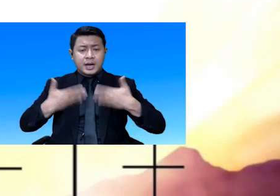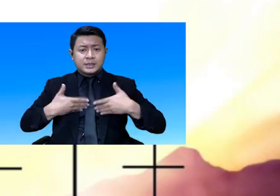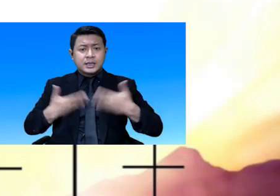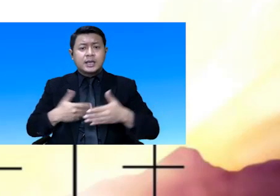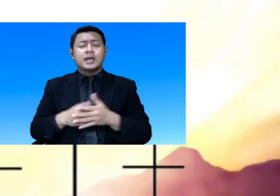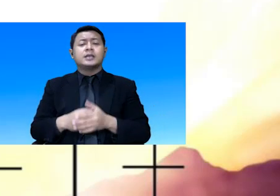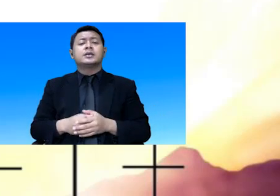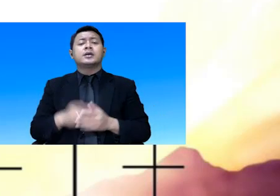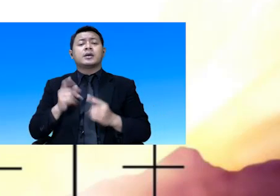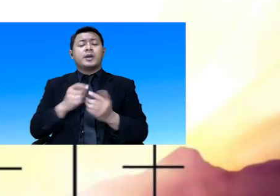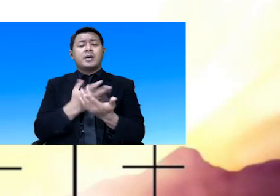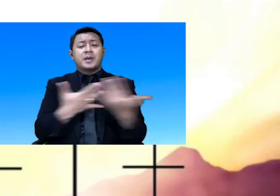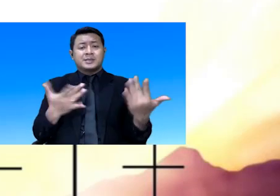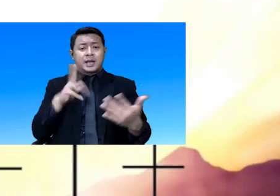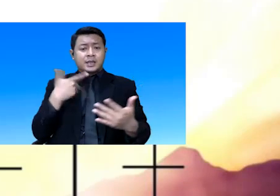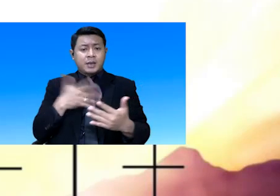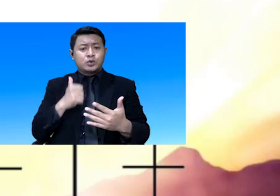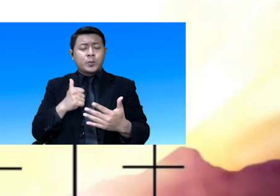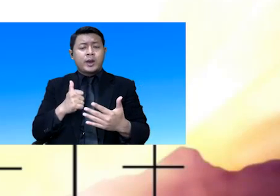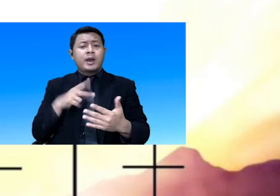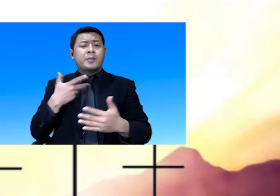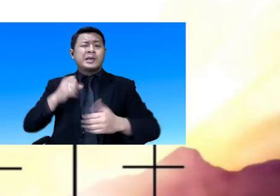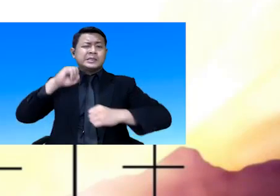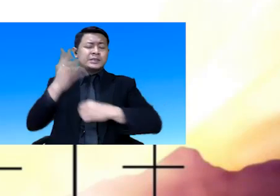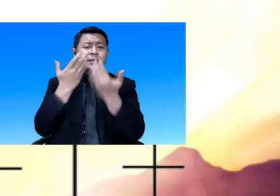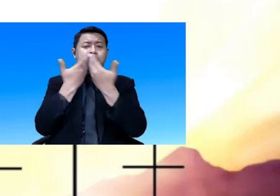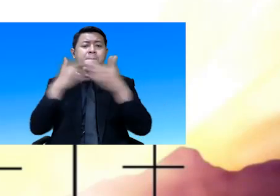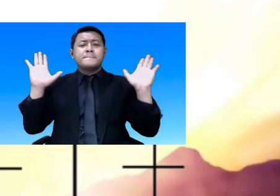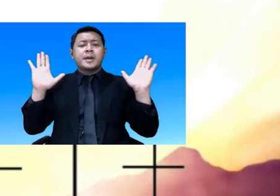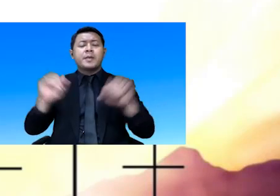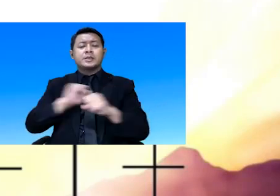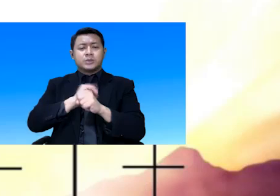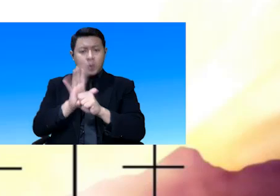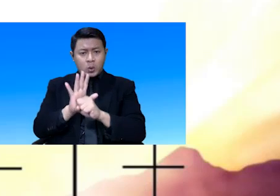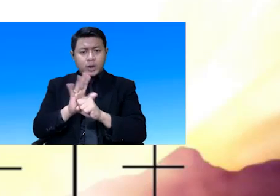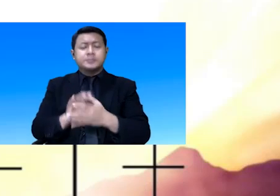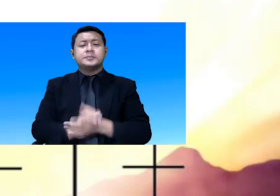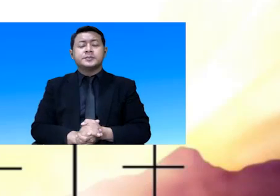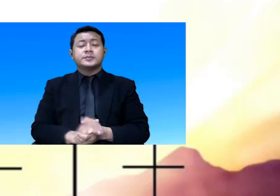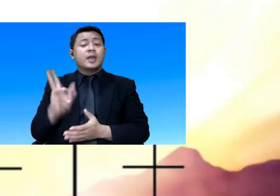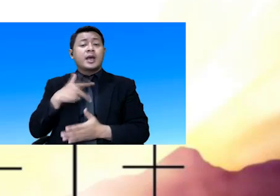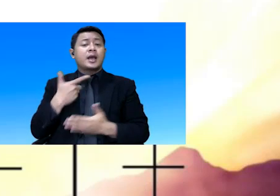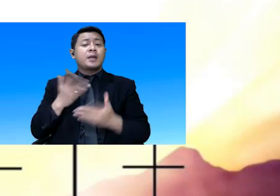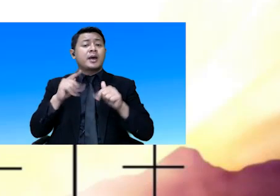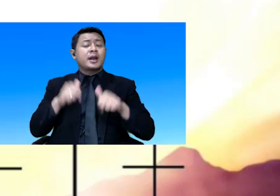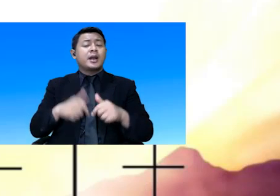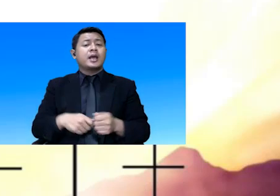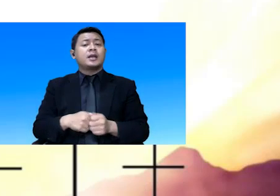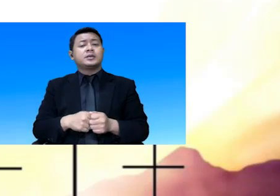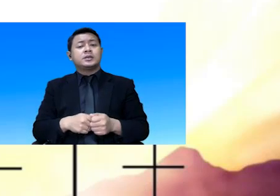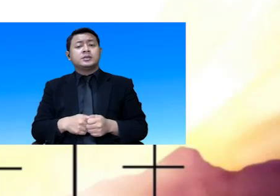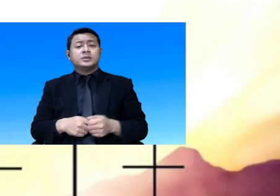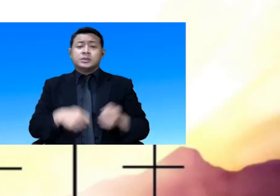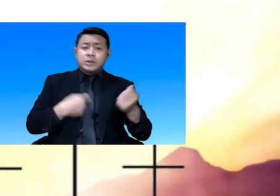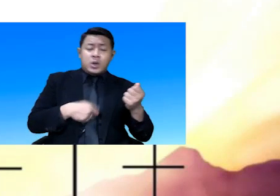kami, sehingga kami segera bisa dibebaskan dari pandemi ini. Kami hari ini akan mengadakan